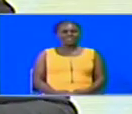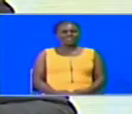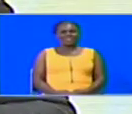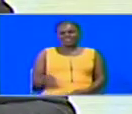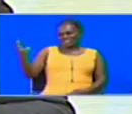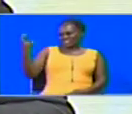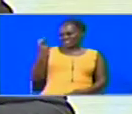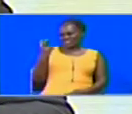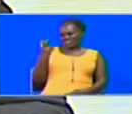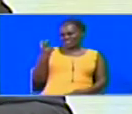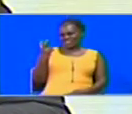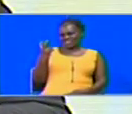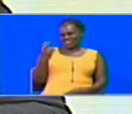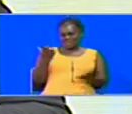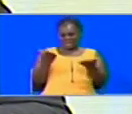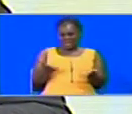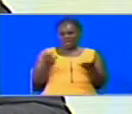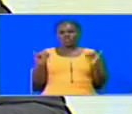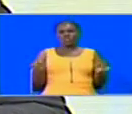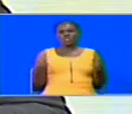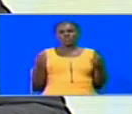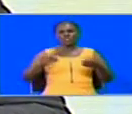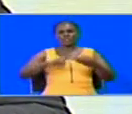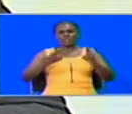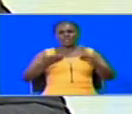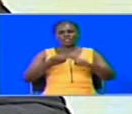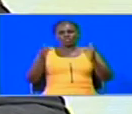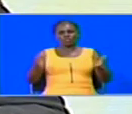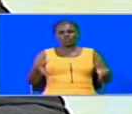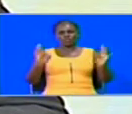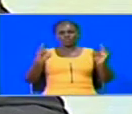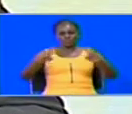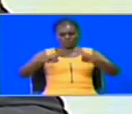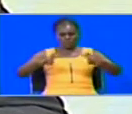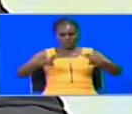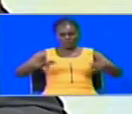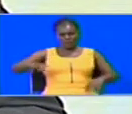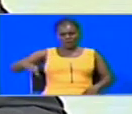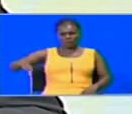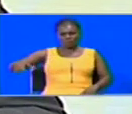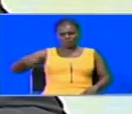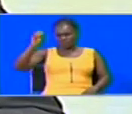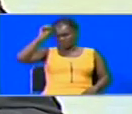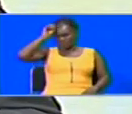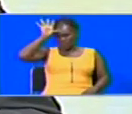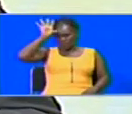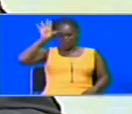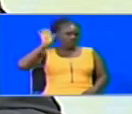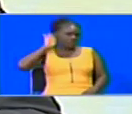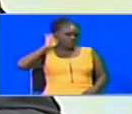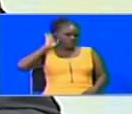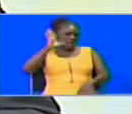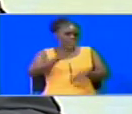Na mtazamaji, na hatimaye taarifa kuhusiana na maafisa wa ujasusi kutoka kaunti ya Kiambu zinaarifu kuwa